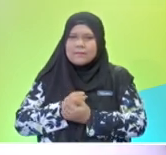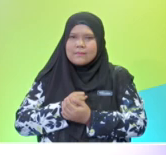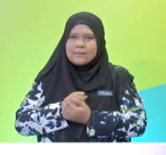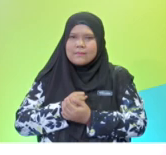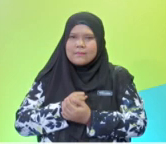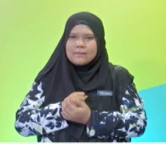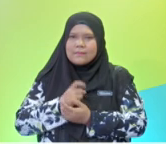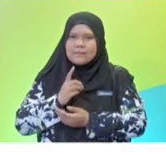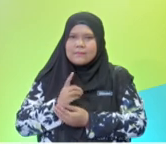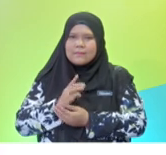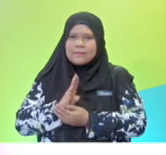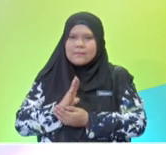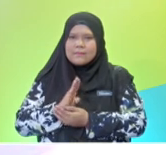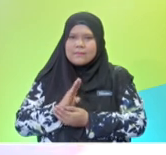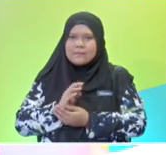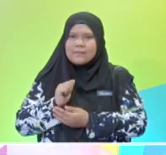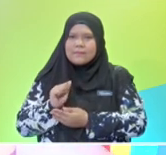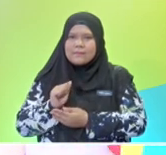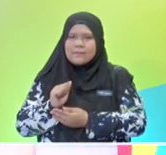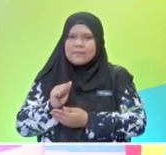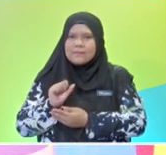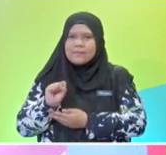dah betul dah. Makin dekat dah kita dengan jawapan.